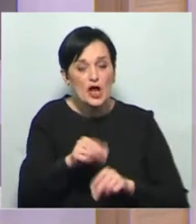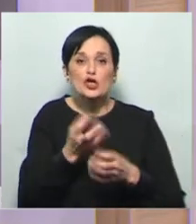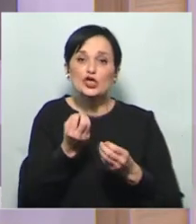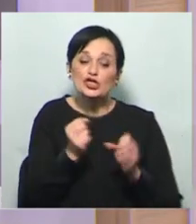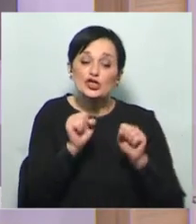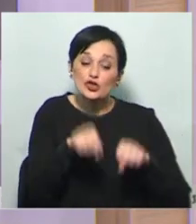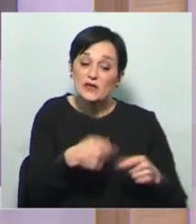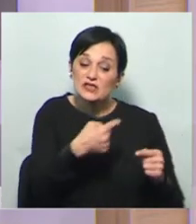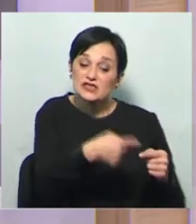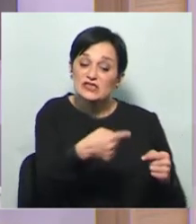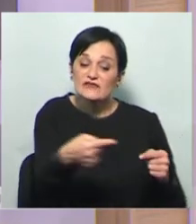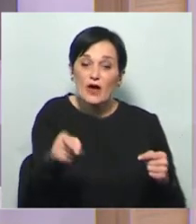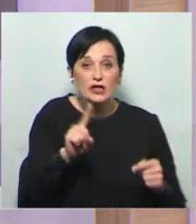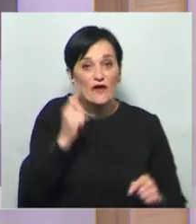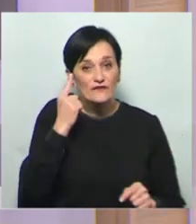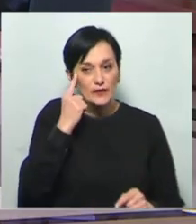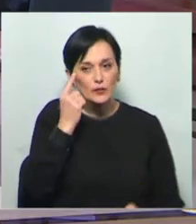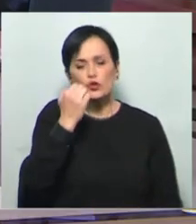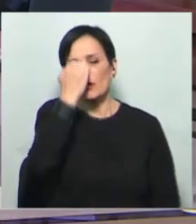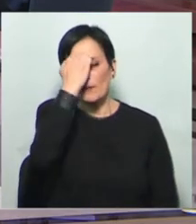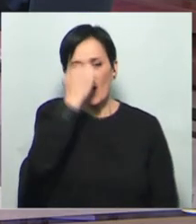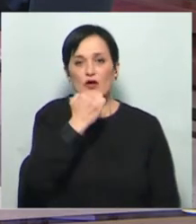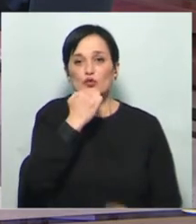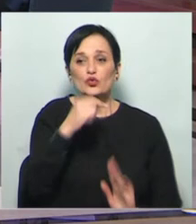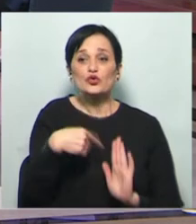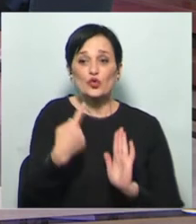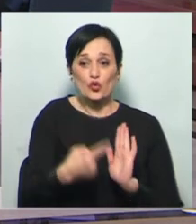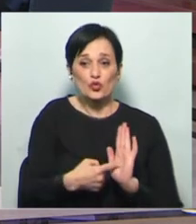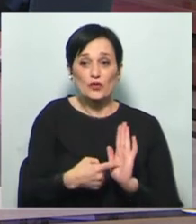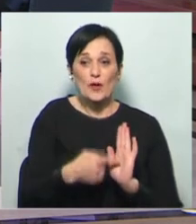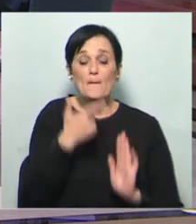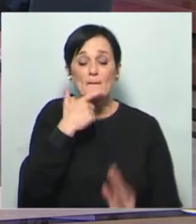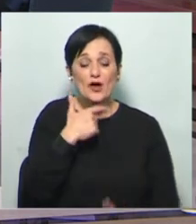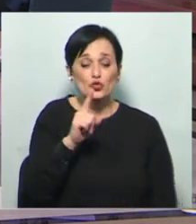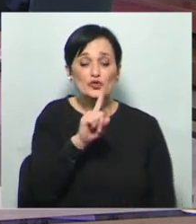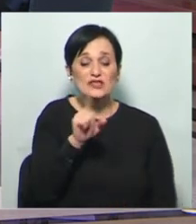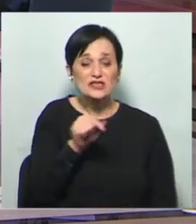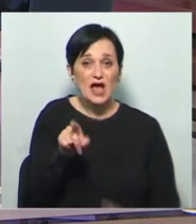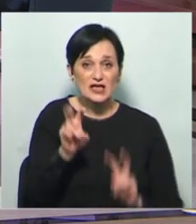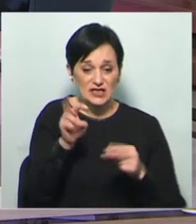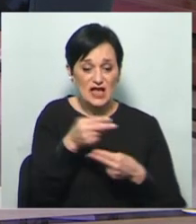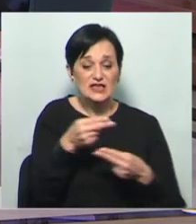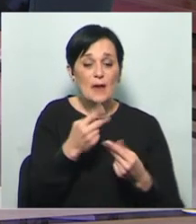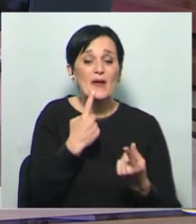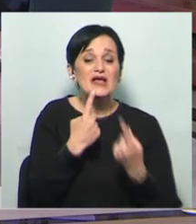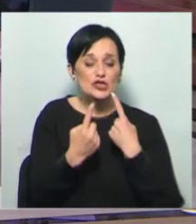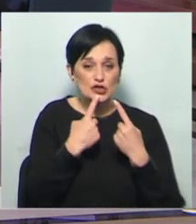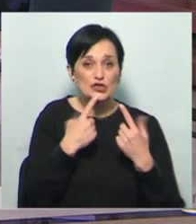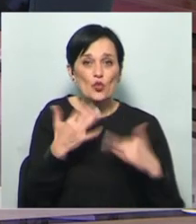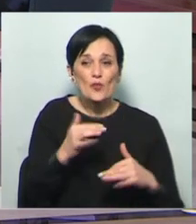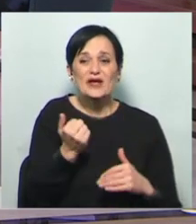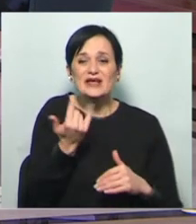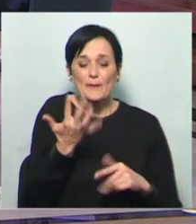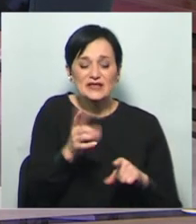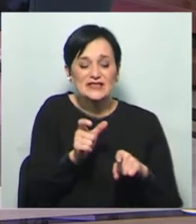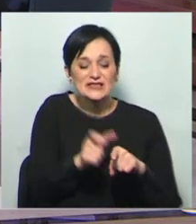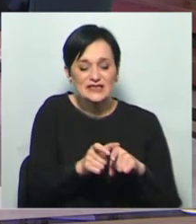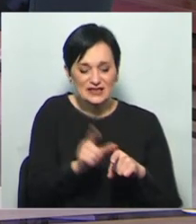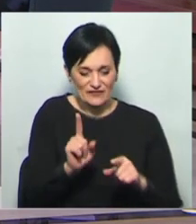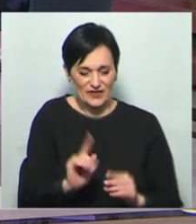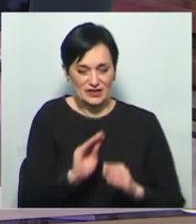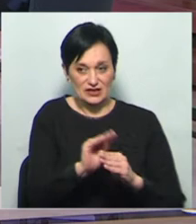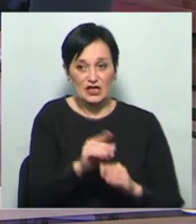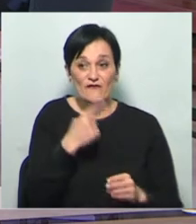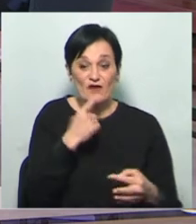შეიძლება ვიფიქრო? მადლობა, მადლობა შეკითხვისთვის. პრაქტიკულად ბატონ მაზაზამ ამ თემაზე უკვე ისაუბრა, მაგრამ მოდით რამდენიმე სიტყვით კიდევ უთხრათ.